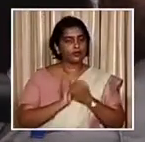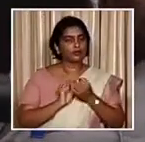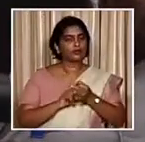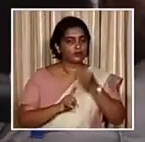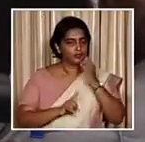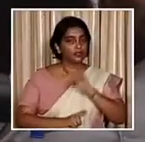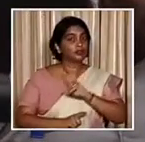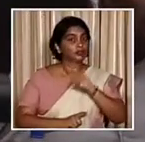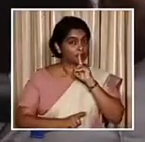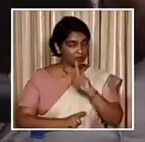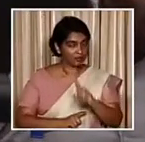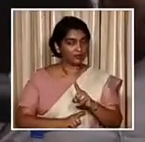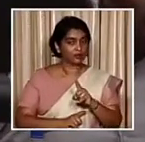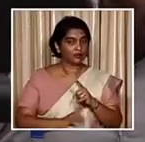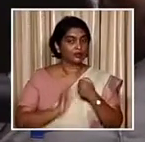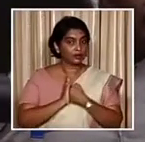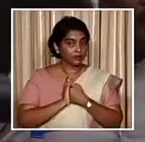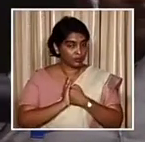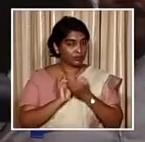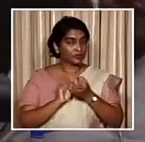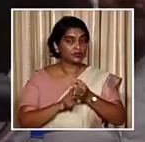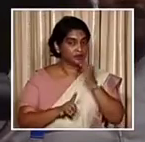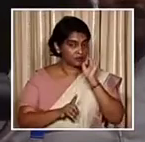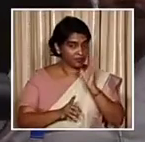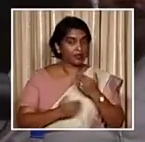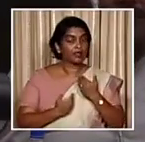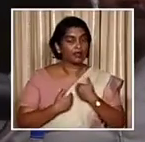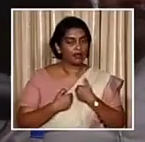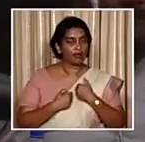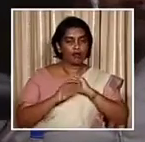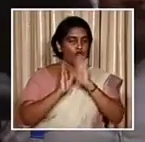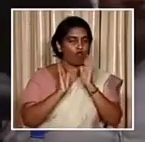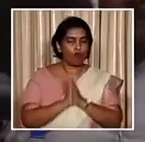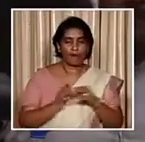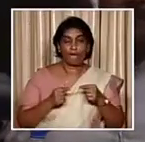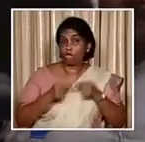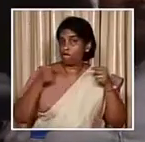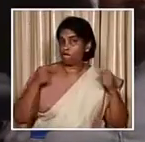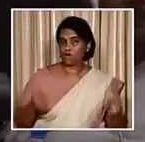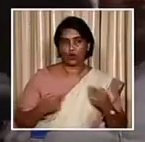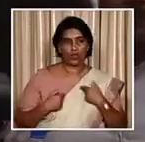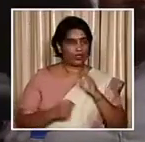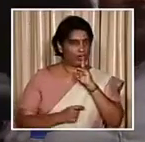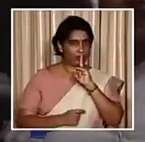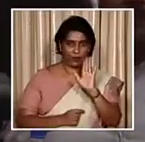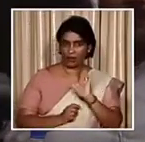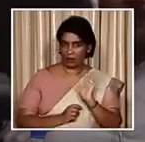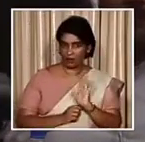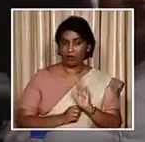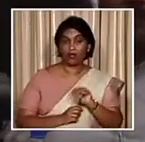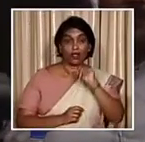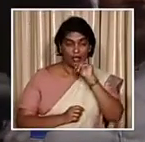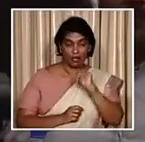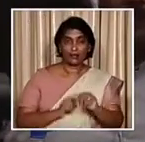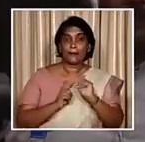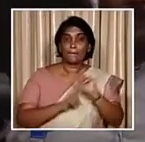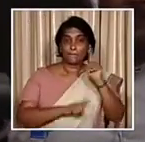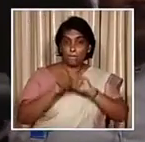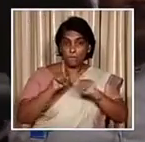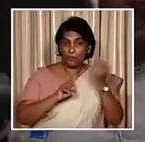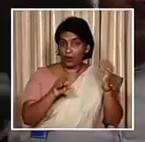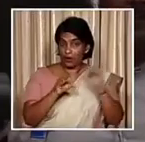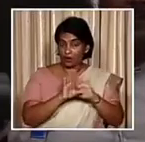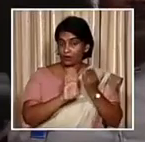මතක් කරන්න ඕනේ, ජනාධිපතිතුමනි, අපි හැමදේටම විරුද්ධ වුණේ නැහැ. ඇත්ත වශයෙන්ම ඔබතුමා පාර්ලිමේන්තුවට එන්න කලින්